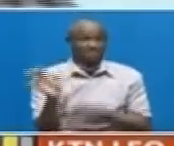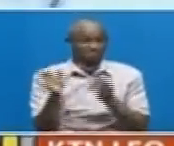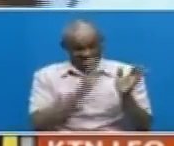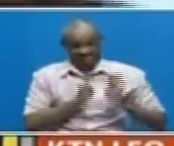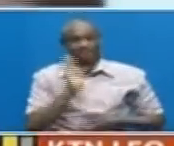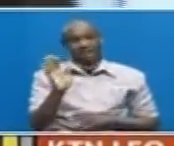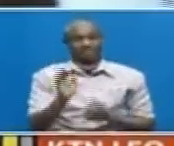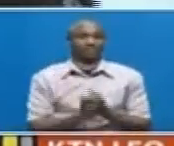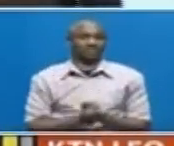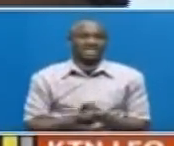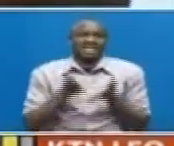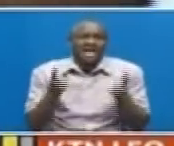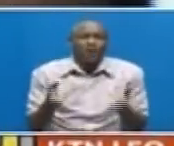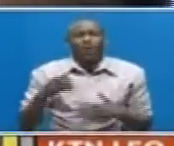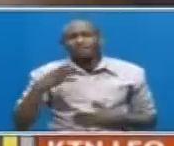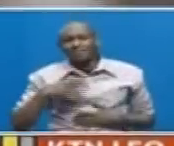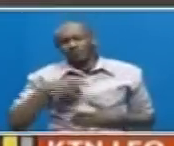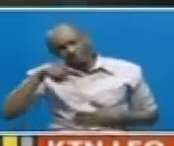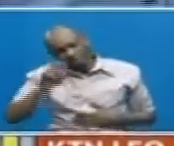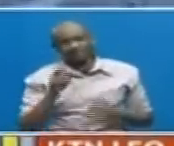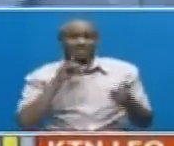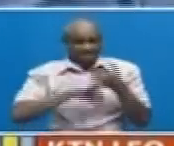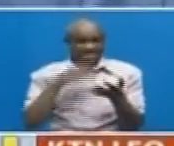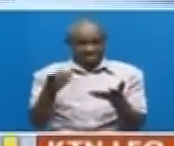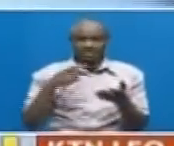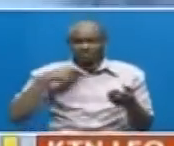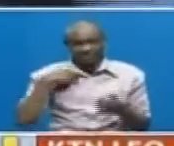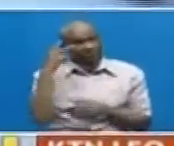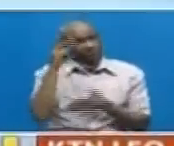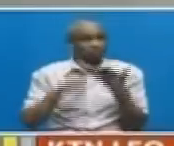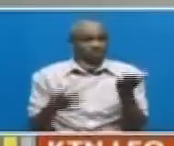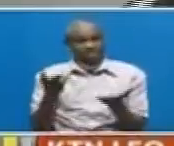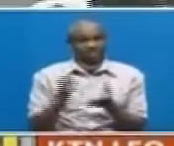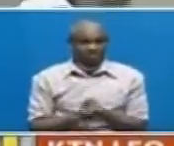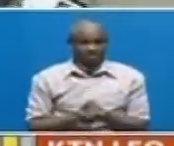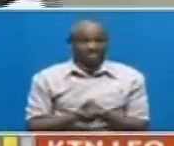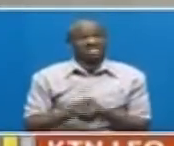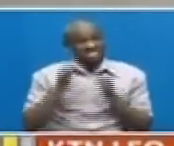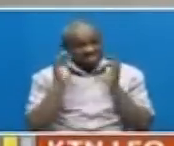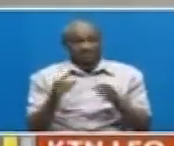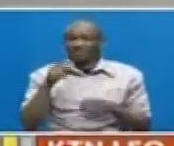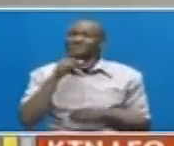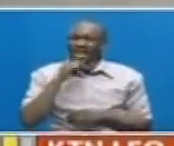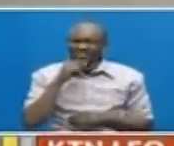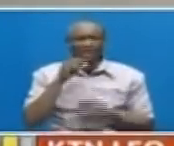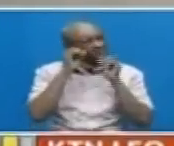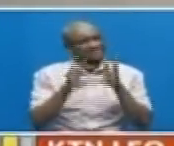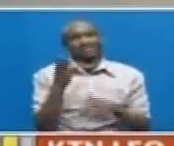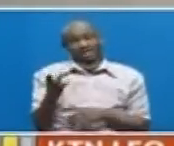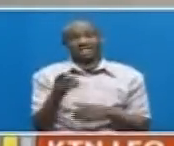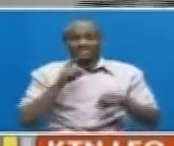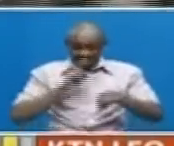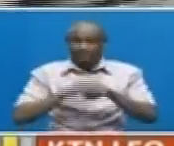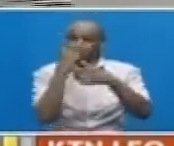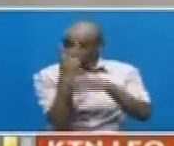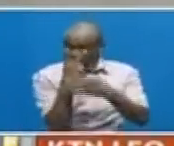yake. Na je, kwa wale ambao wapo katika ndoa, wana mtazamo gani? Inakuwa na baraka kubwa kwa sababu wawili watakuwa